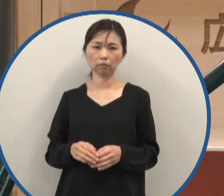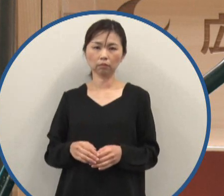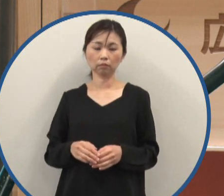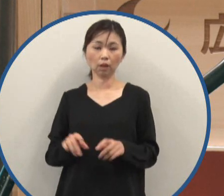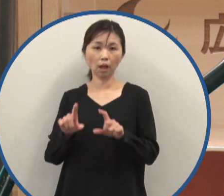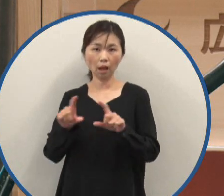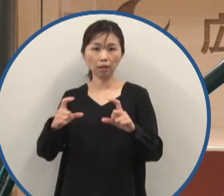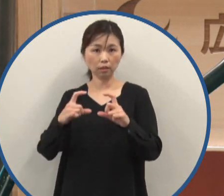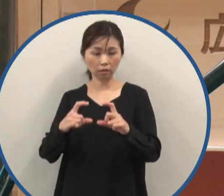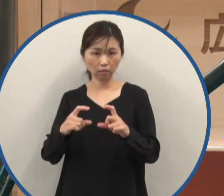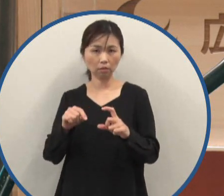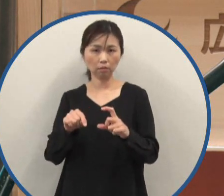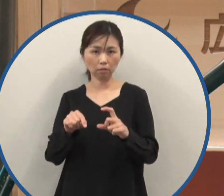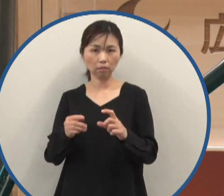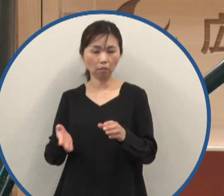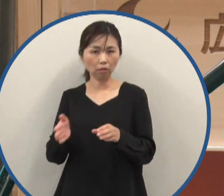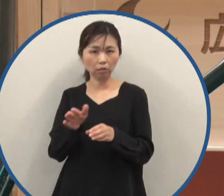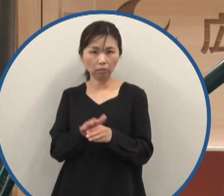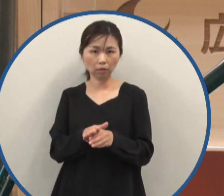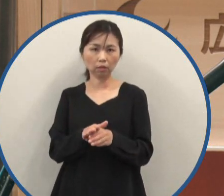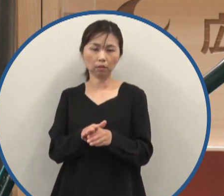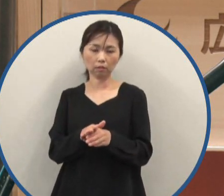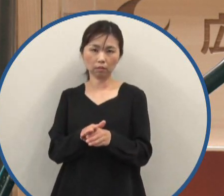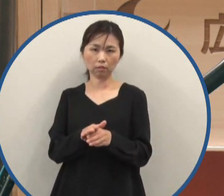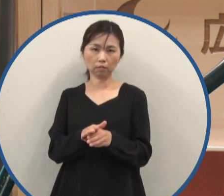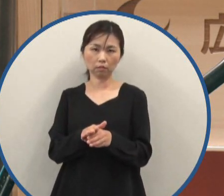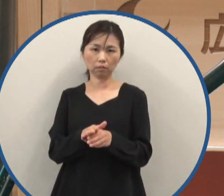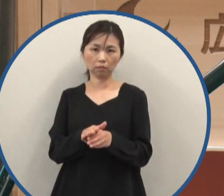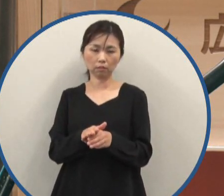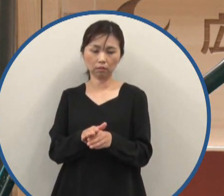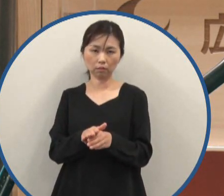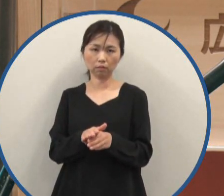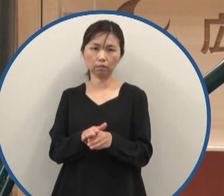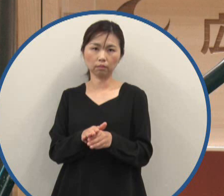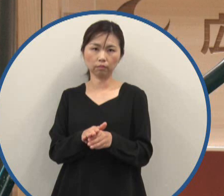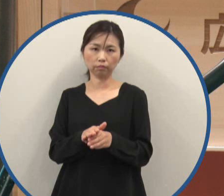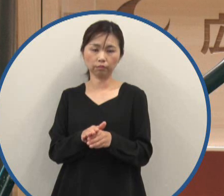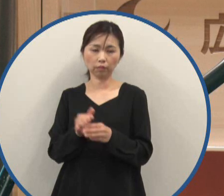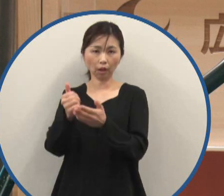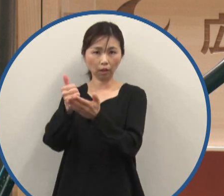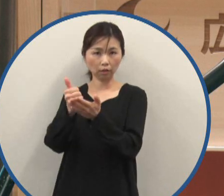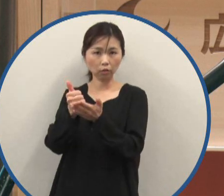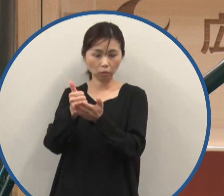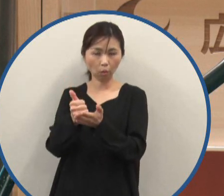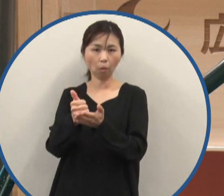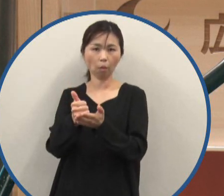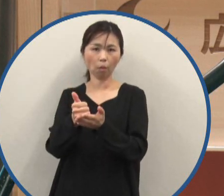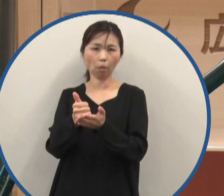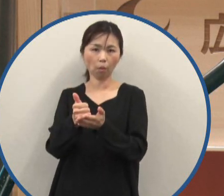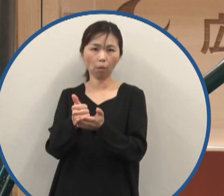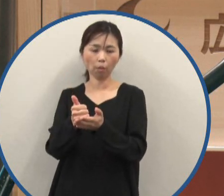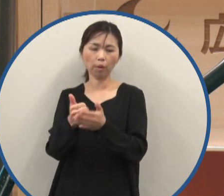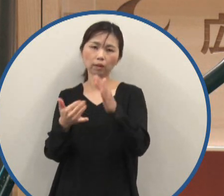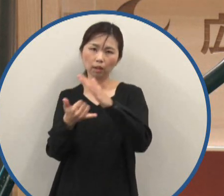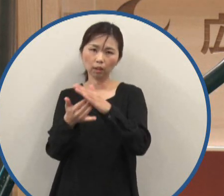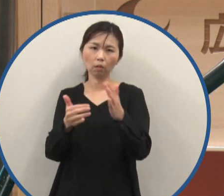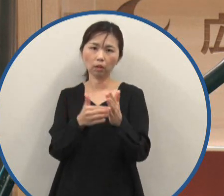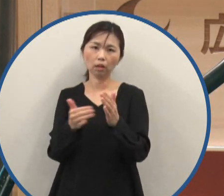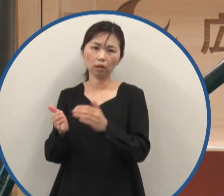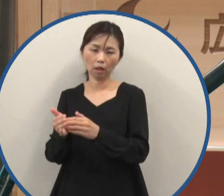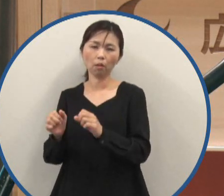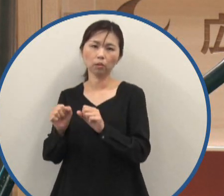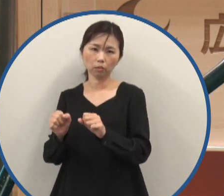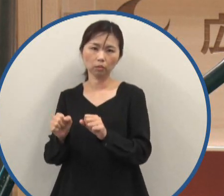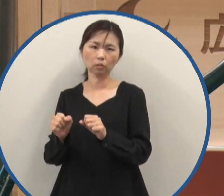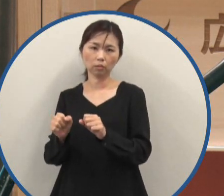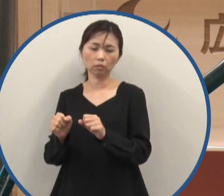日も含めてですね、その入店制限をですね、まあ、するということがあって、